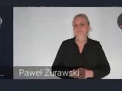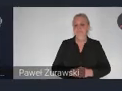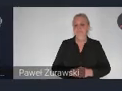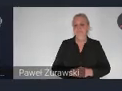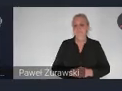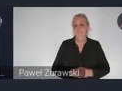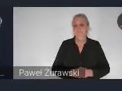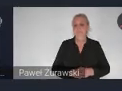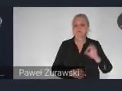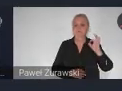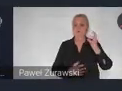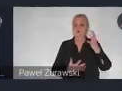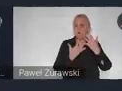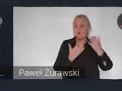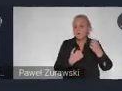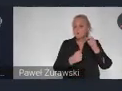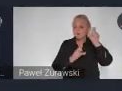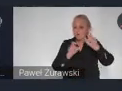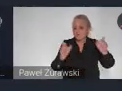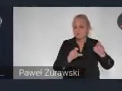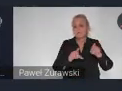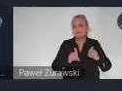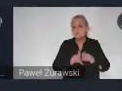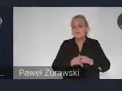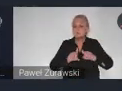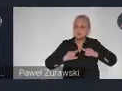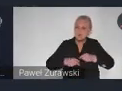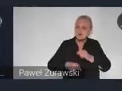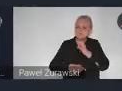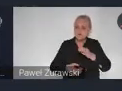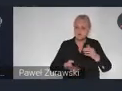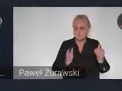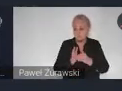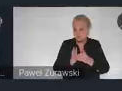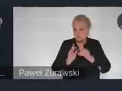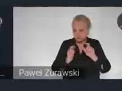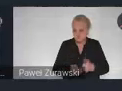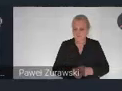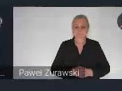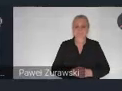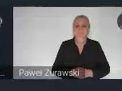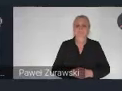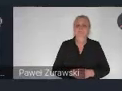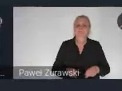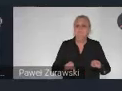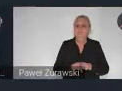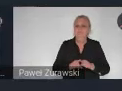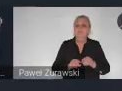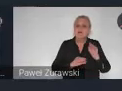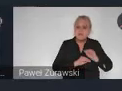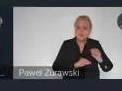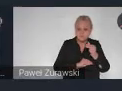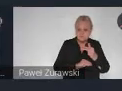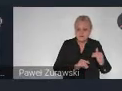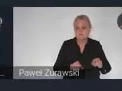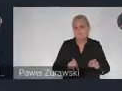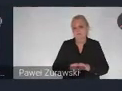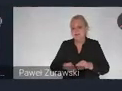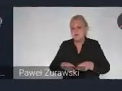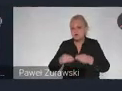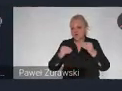swoich odbiorców potrzeby organizacji zarówno na płaszczyźnie edukacyjnej jak i